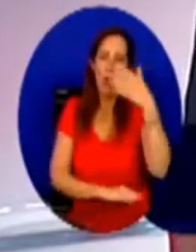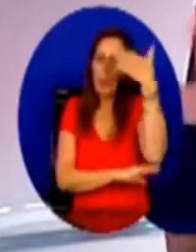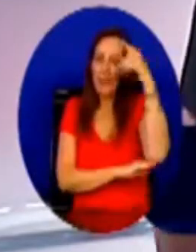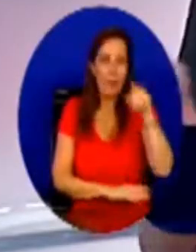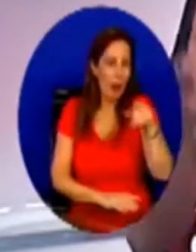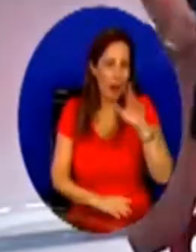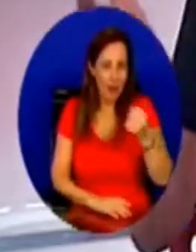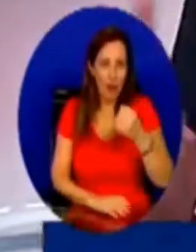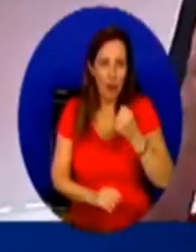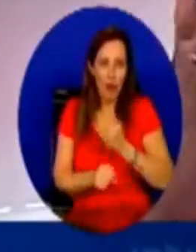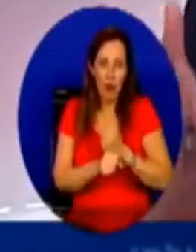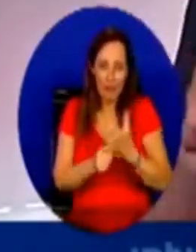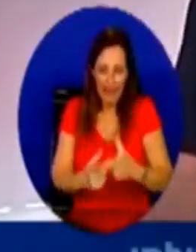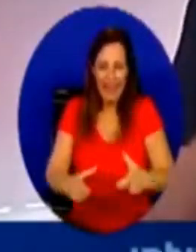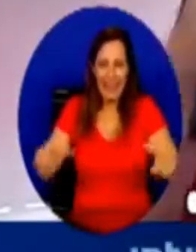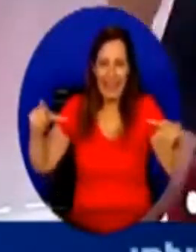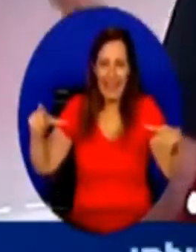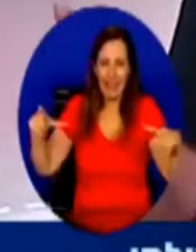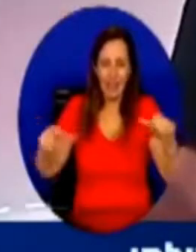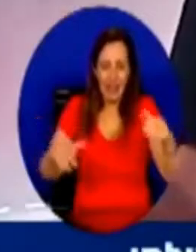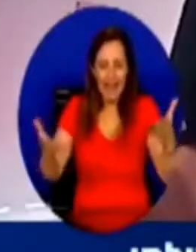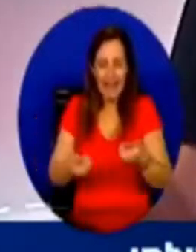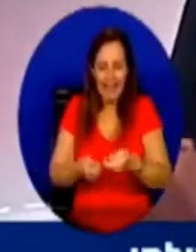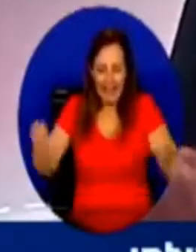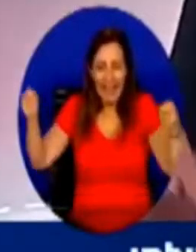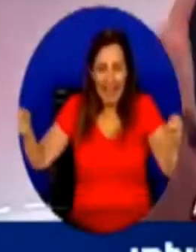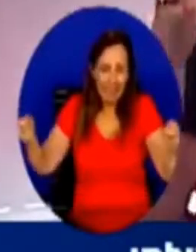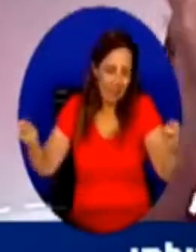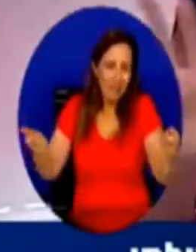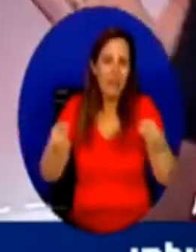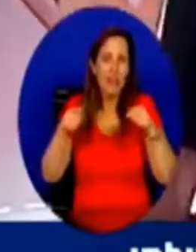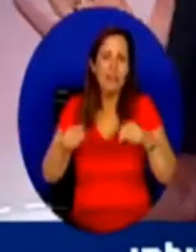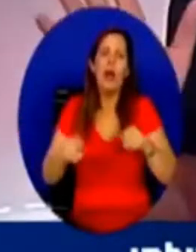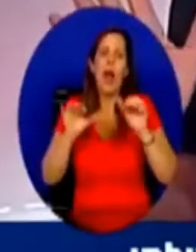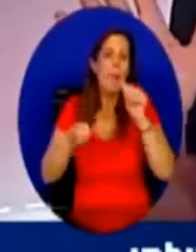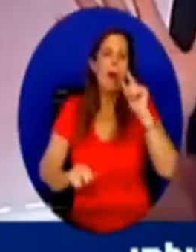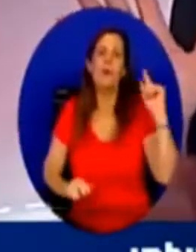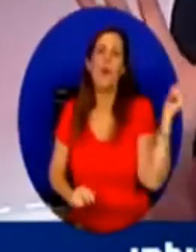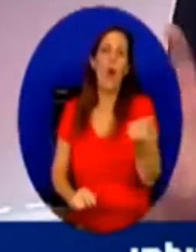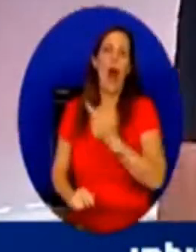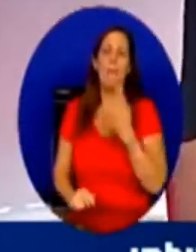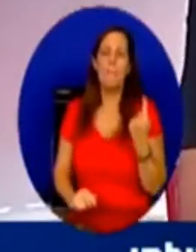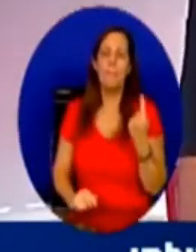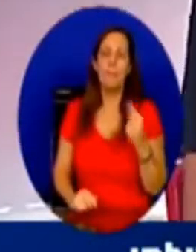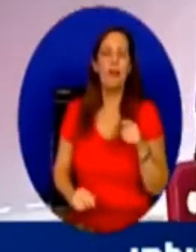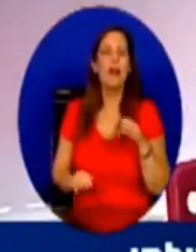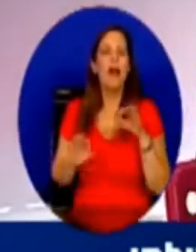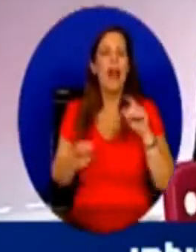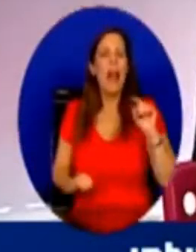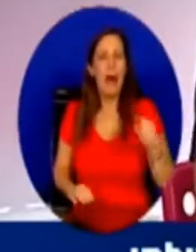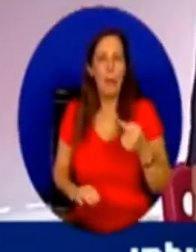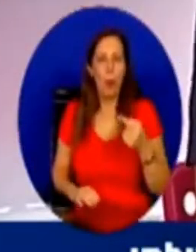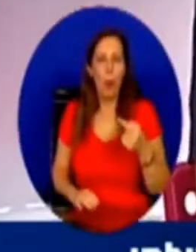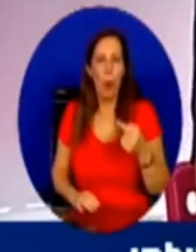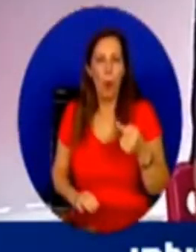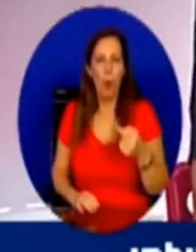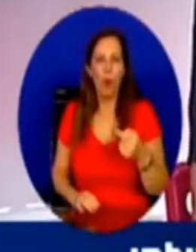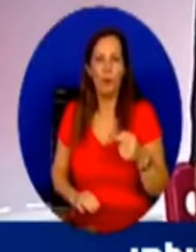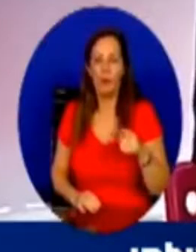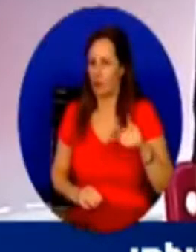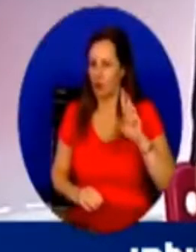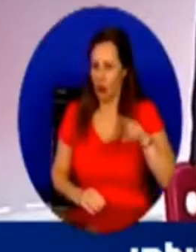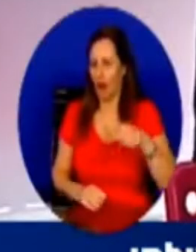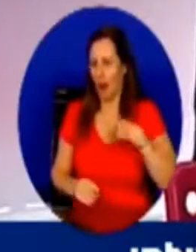אם אתה שם גיגית באופן תיאורטי, אם אתה שם גיגית על גג של הבית שלך, זה של כולם. המים שייכים לכולם. ולמעשה, למרות שהמשק הוא משק